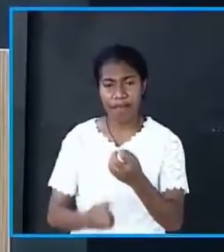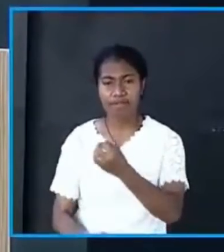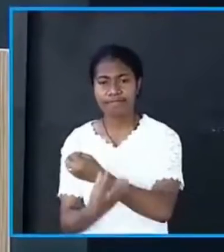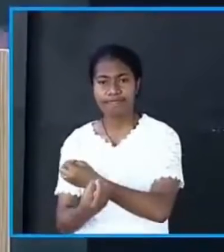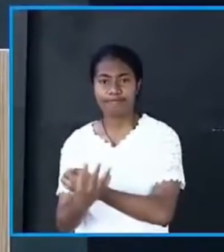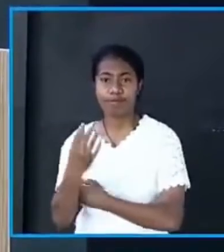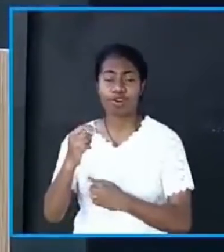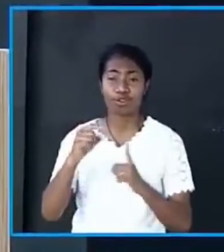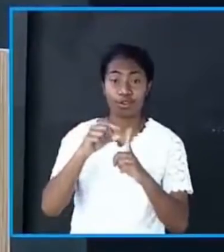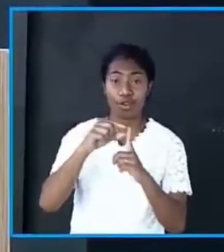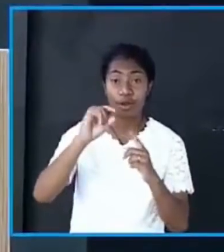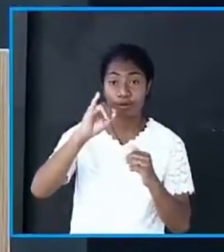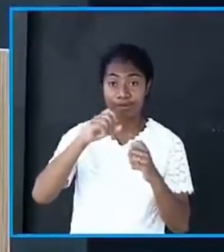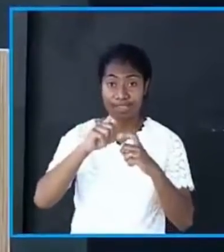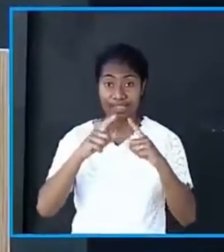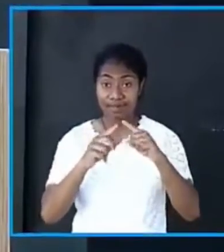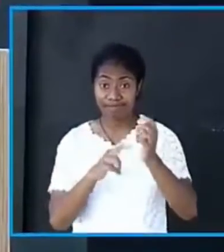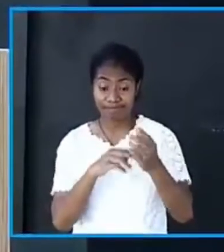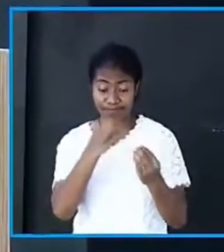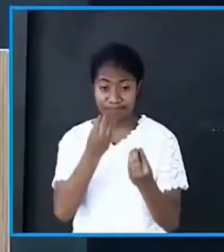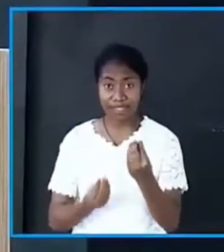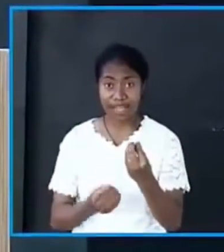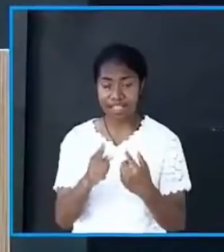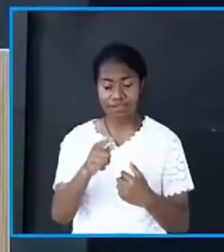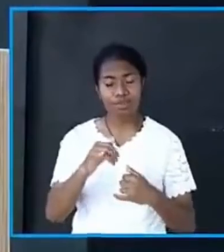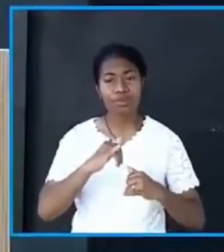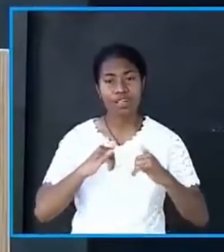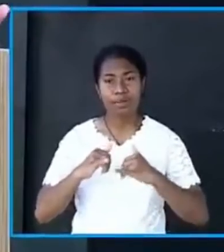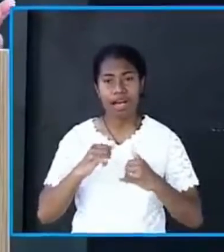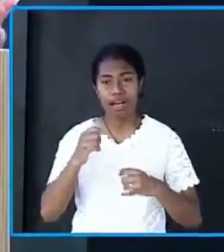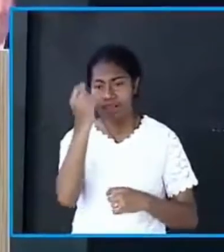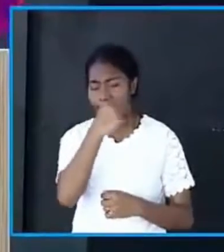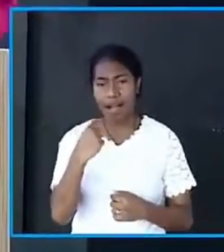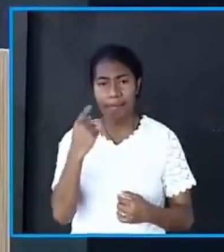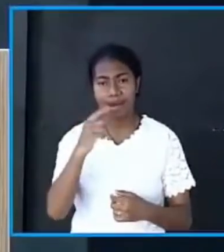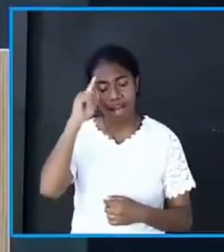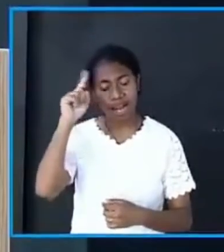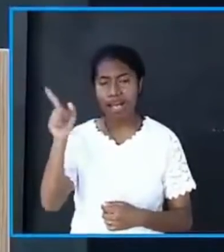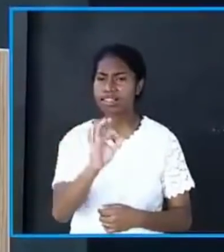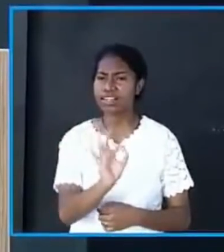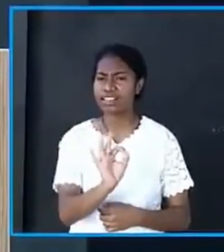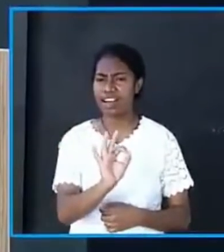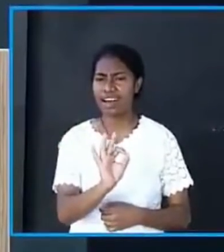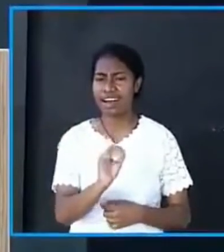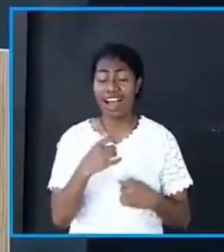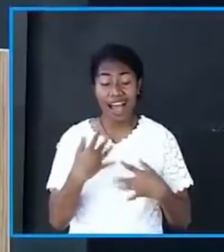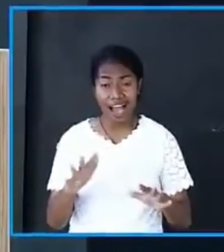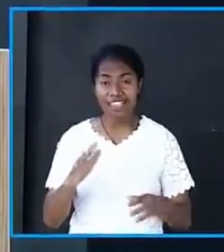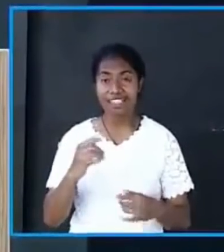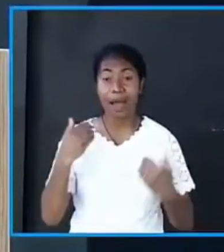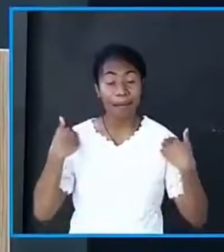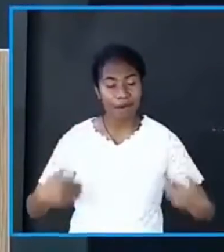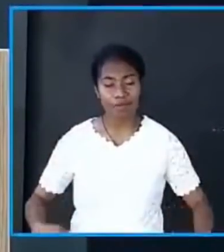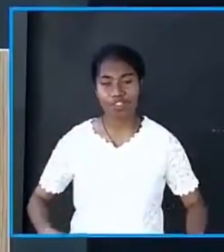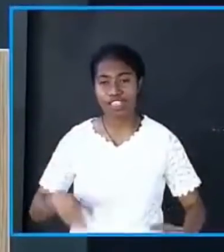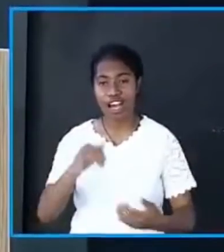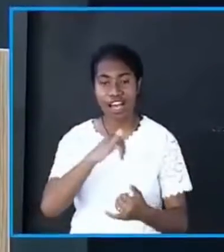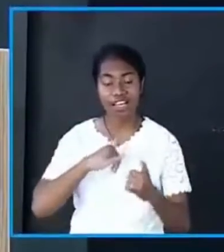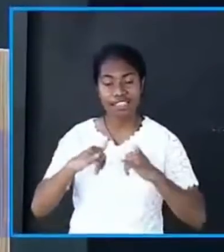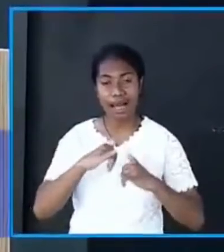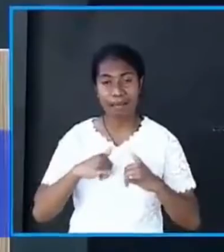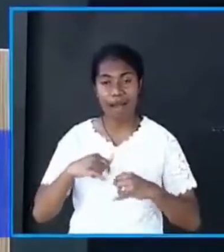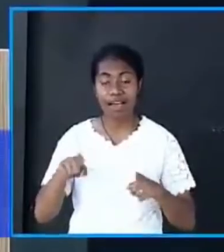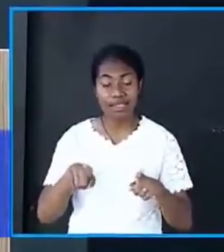ada sampai manusia Allah menciptakan manusia itu menurut gambar dan menurut